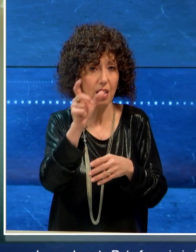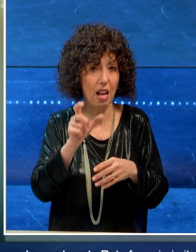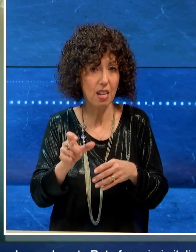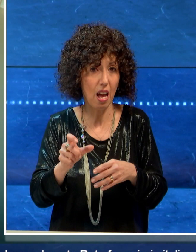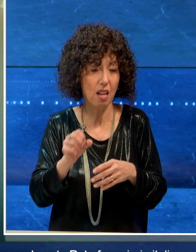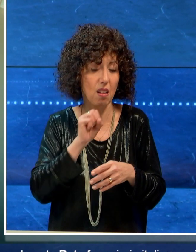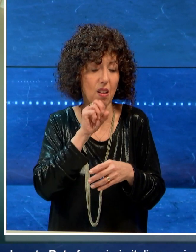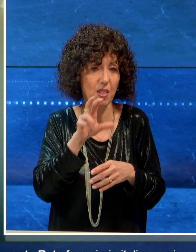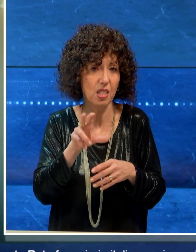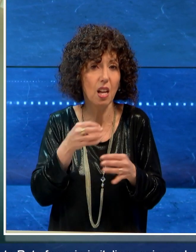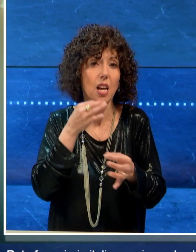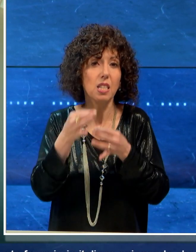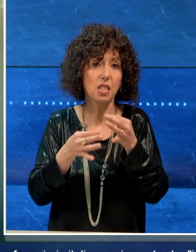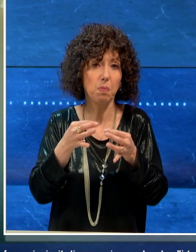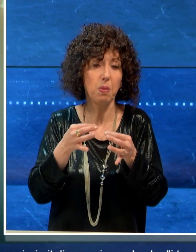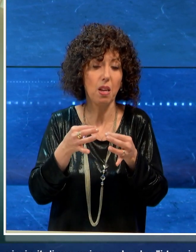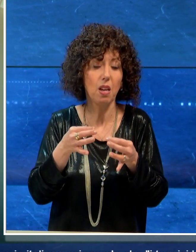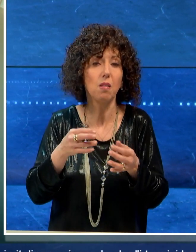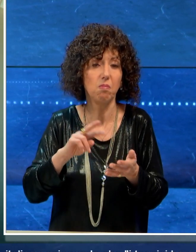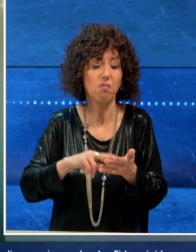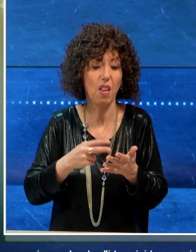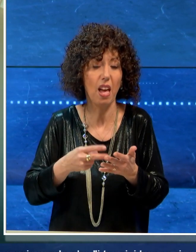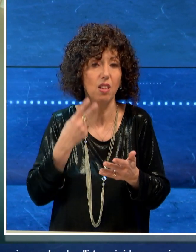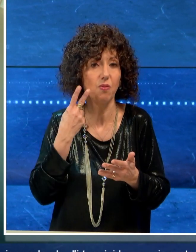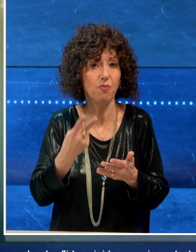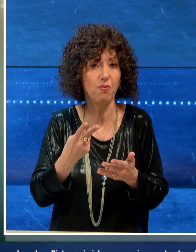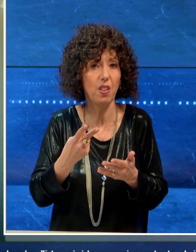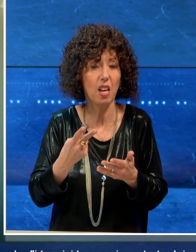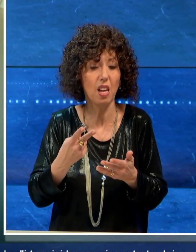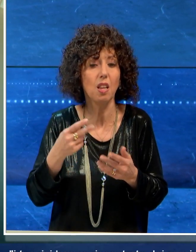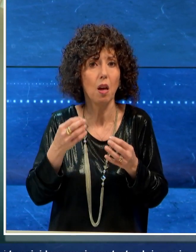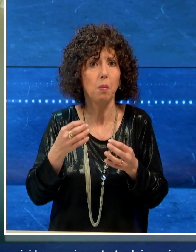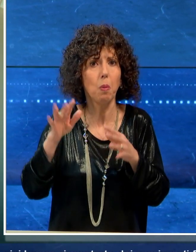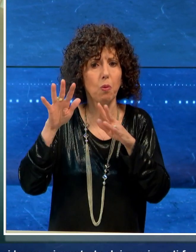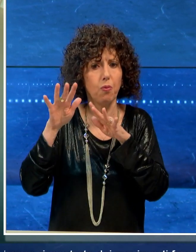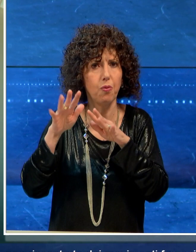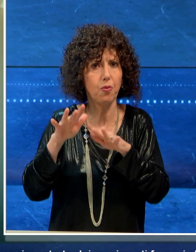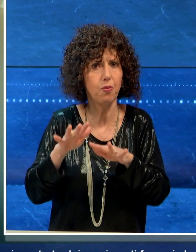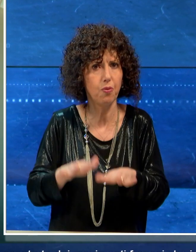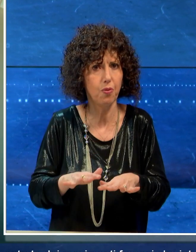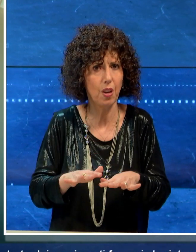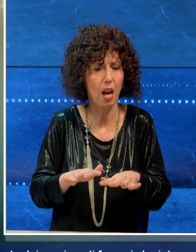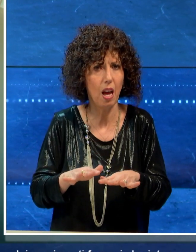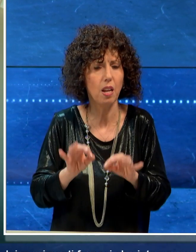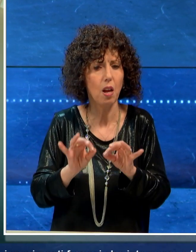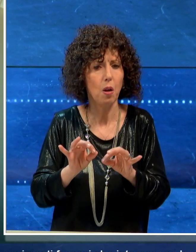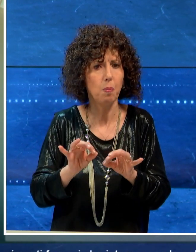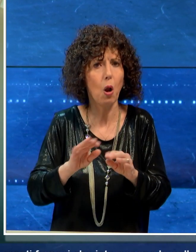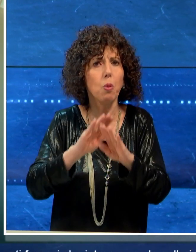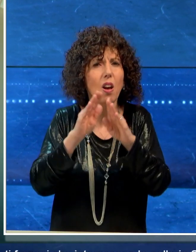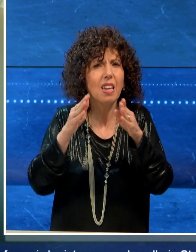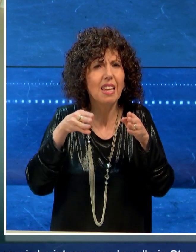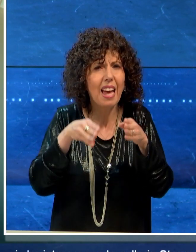italiana spiegando che i tecnici hanno riscontrato dei movimenti franosi che interessano la